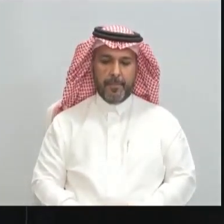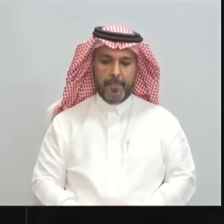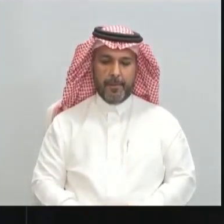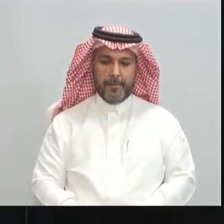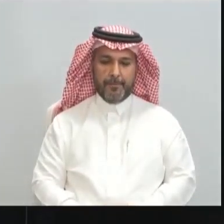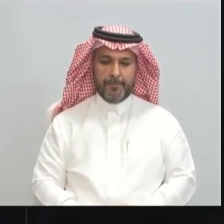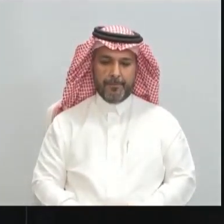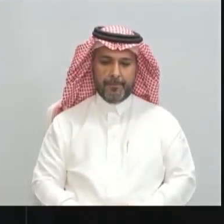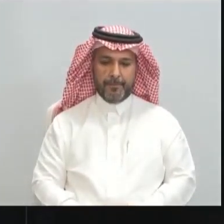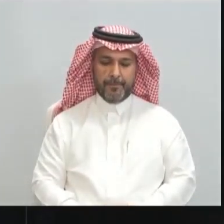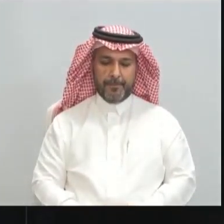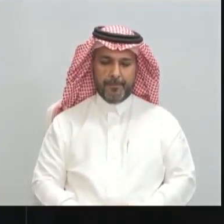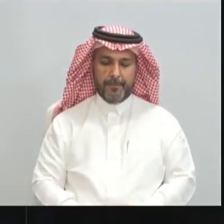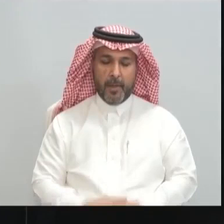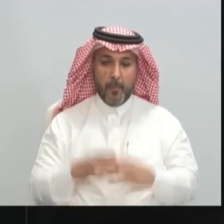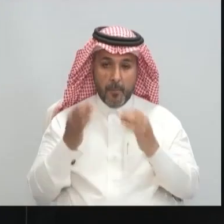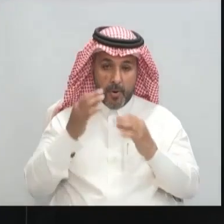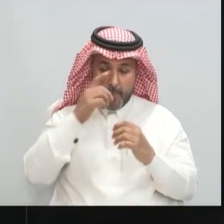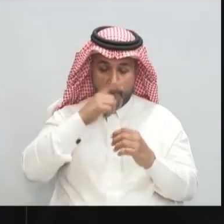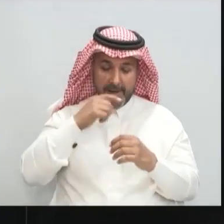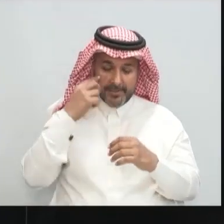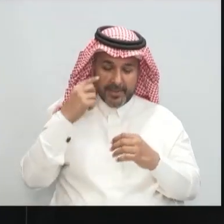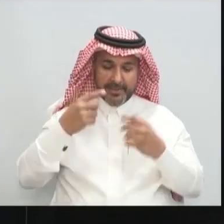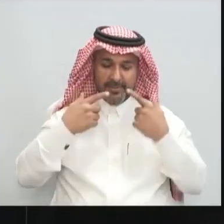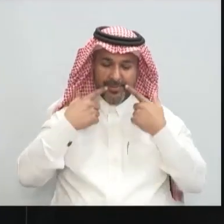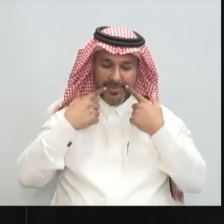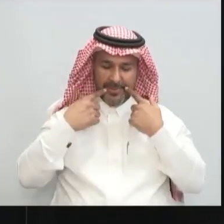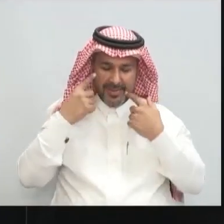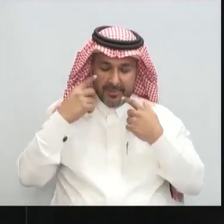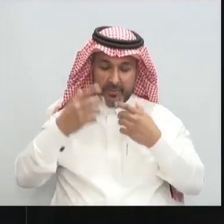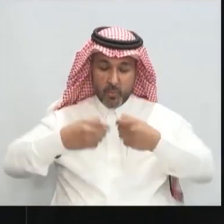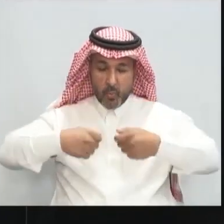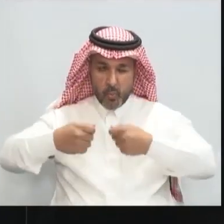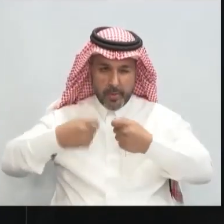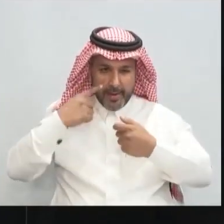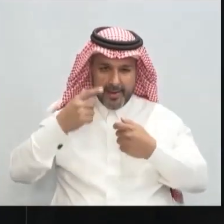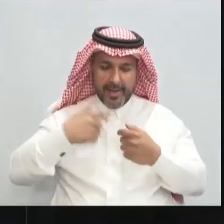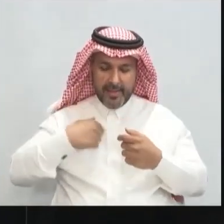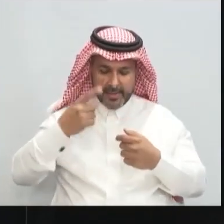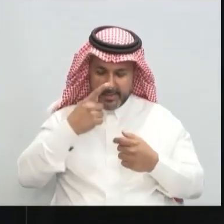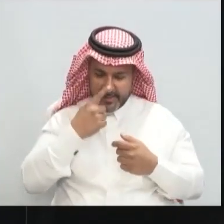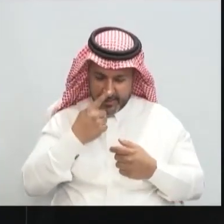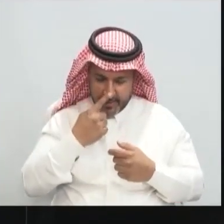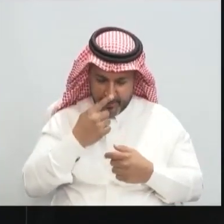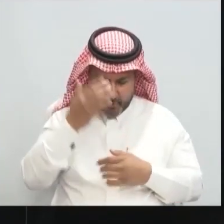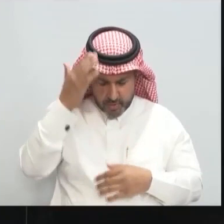زادت قدرته على الاتصال وحتى مع العملاء الاخرين او المنافسين او المنظمات الاخرى